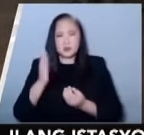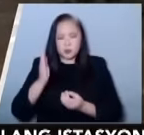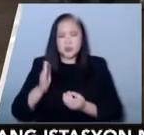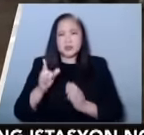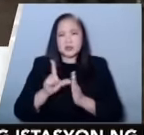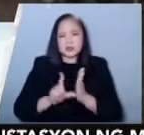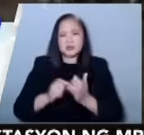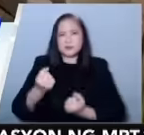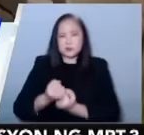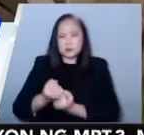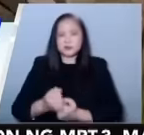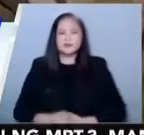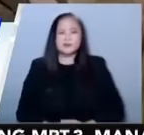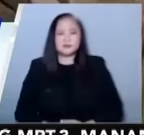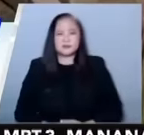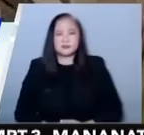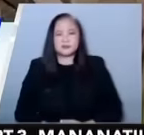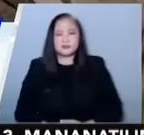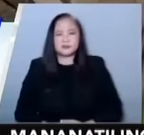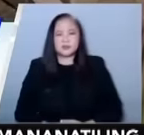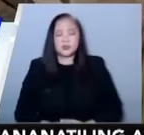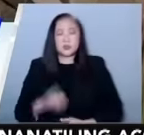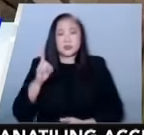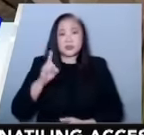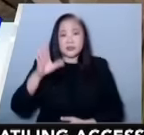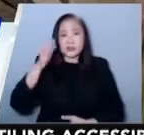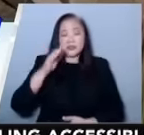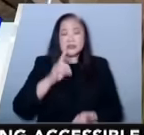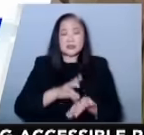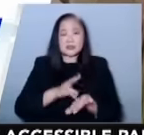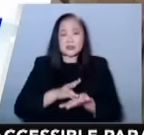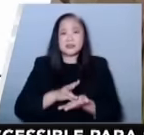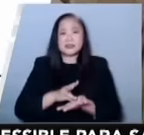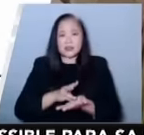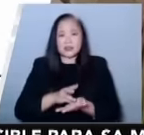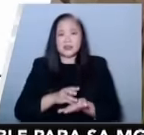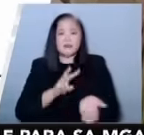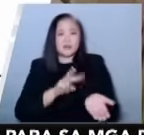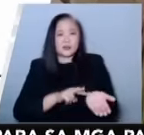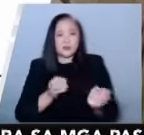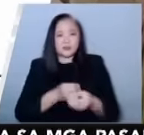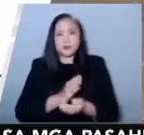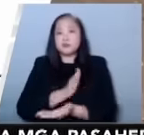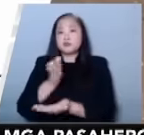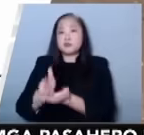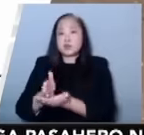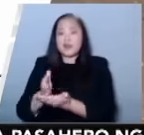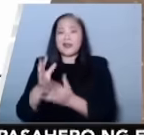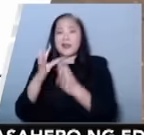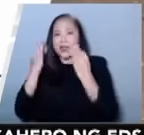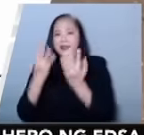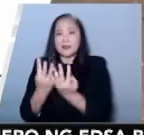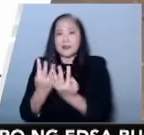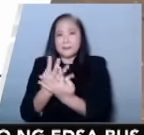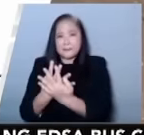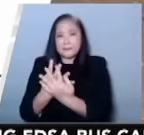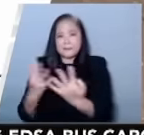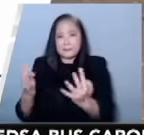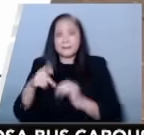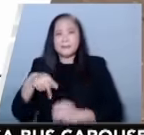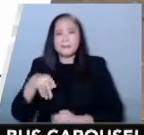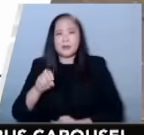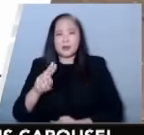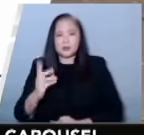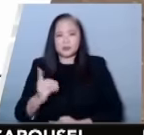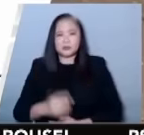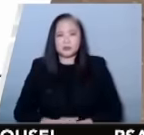Dasmariñas City Veterinary Office ang cat pound ng Barangay San Jose. As an immediate mitigation, we ask na